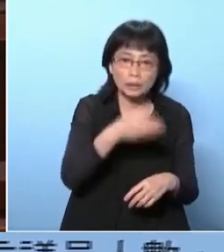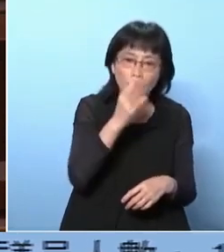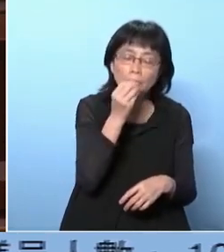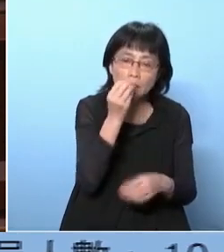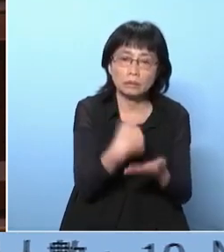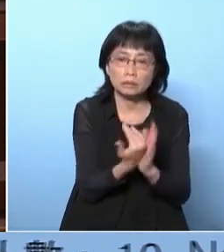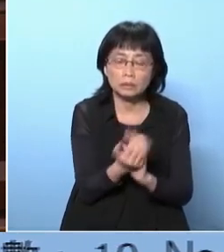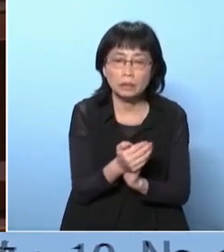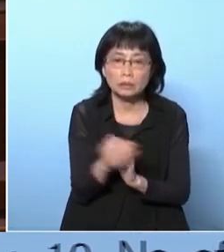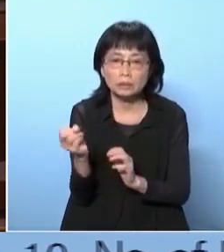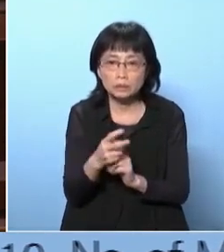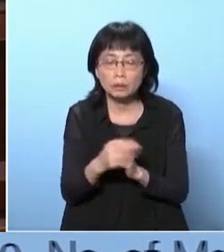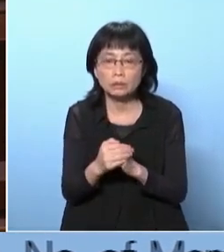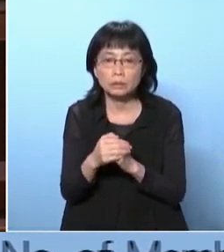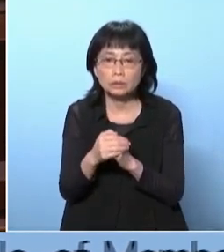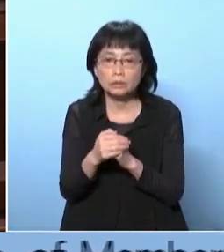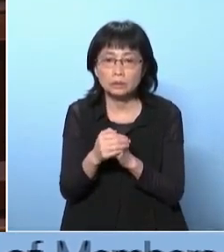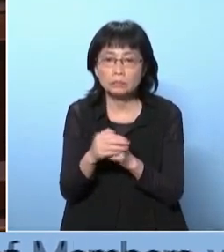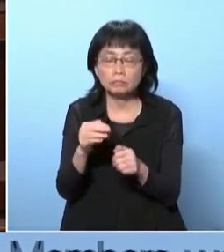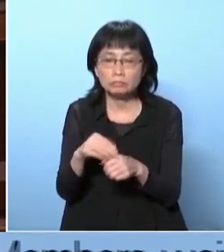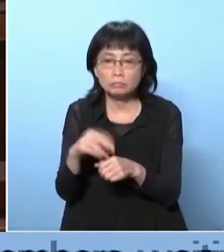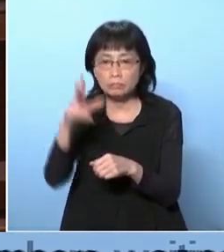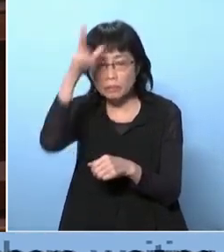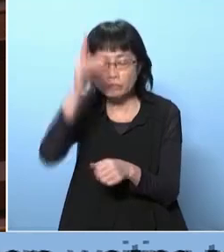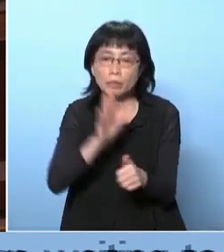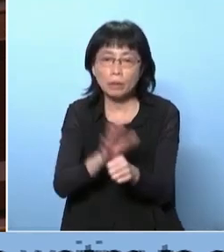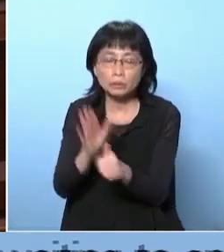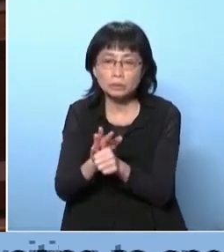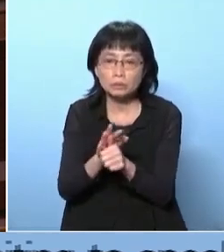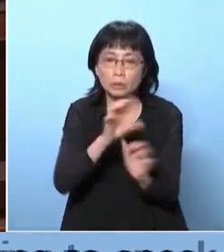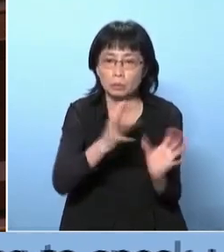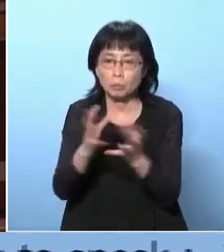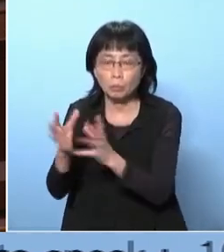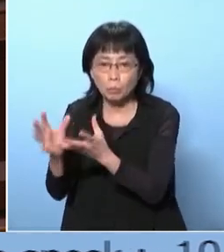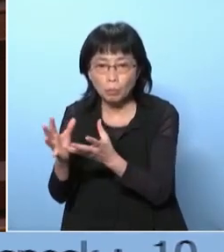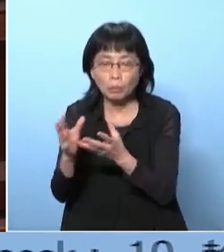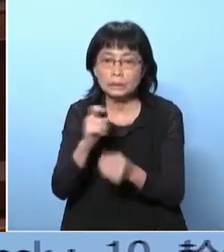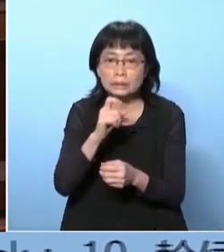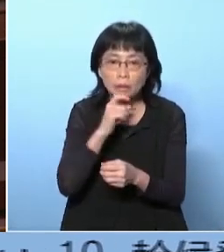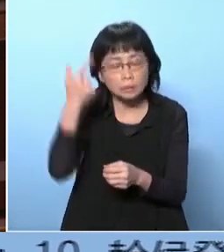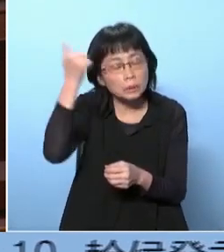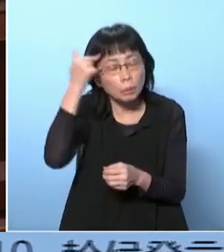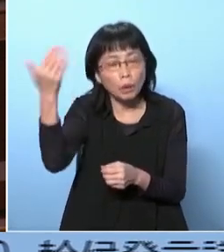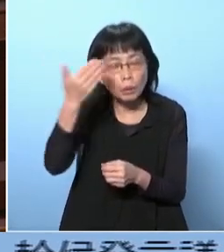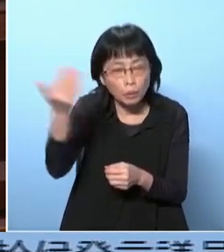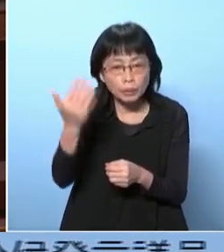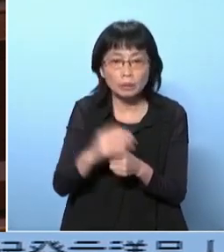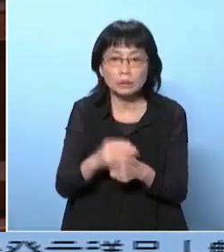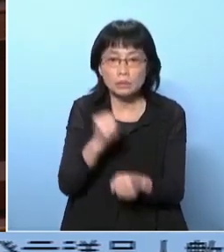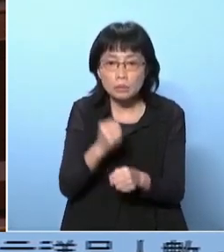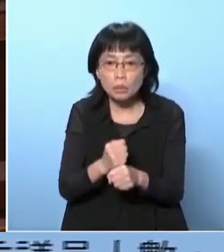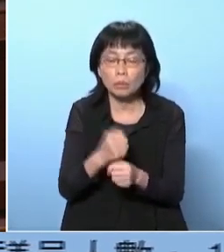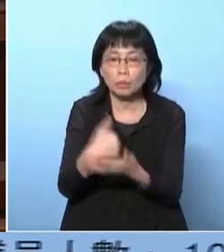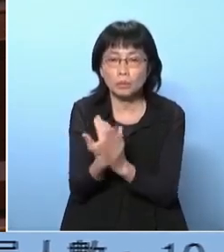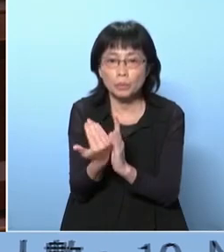旅遊事務處亦都一直協調和促進各決策局和部門善用智能科技，推動智慧旅遊，制定和實施措